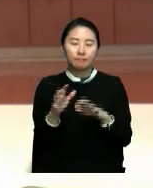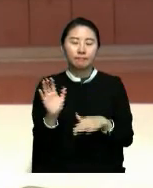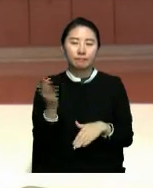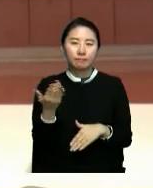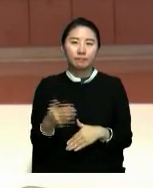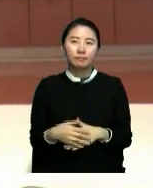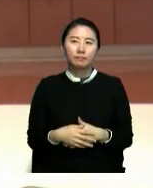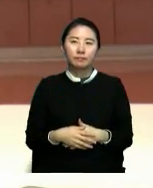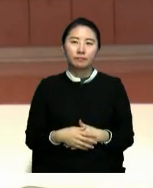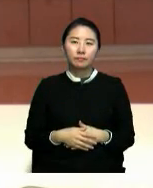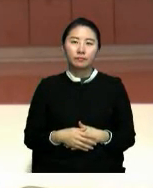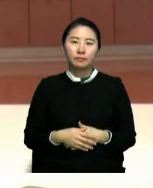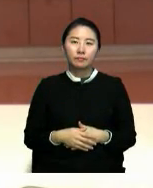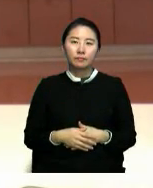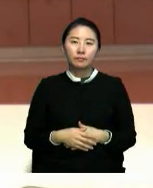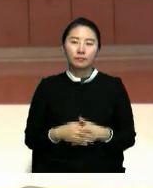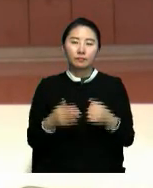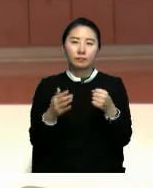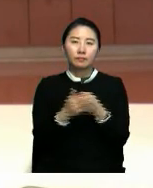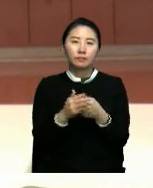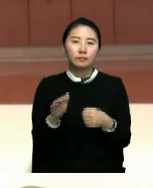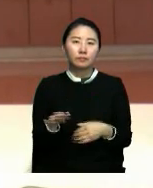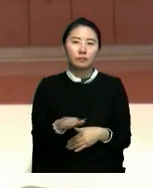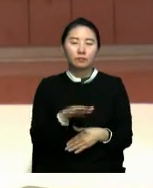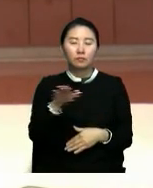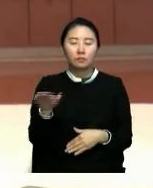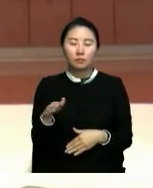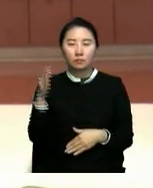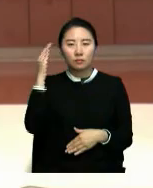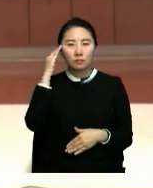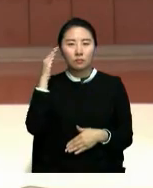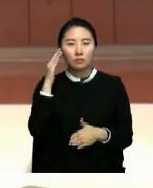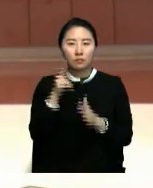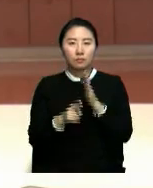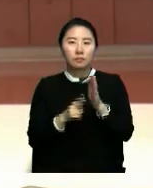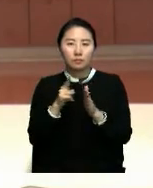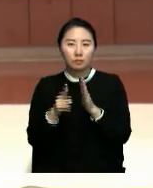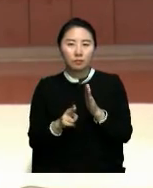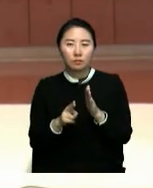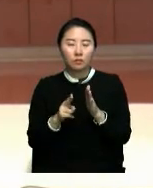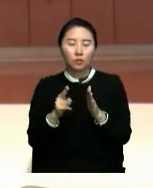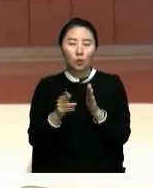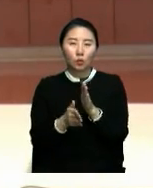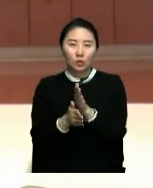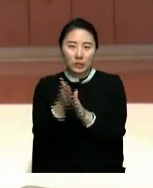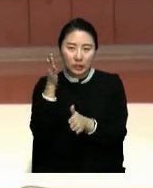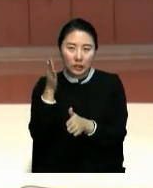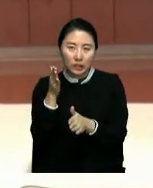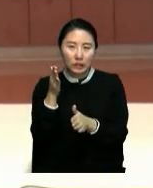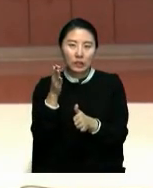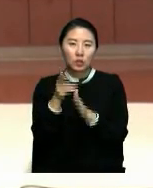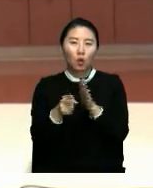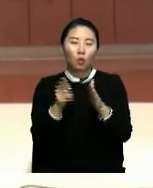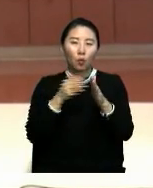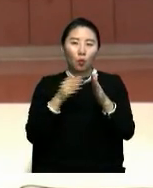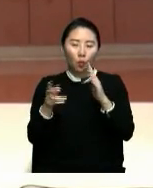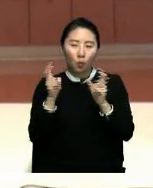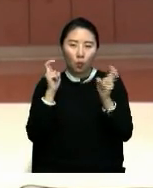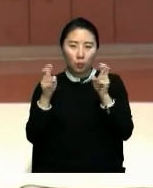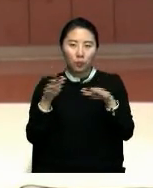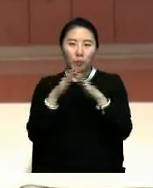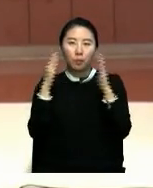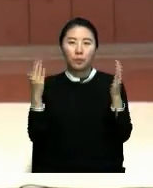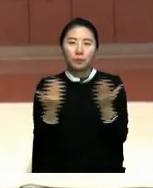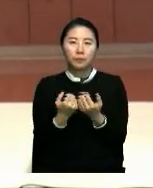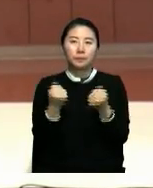해결이 가능한 사안이었습니다. 그래서 저희들이 한국철도시설공단, 동두천시, 그리고 철도공사 이